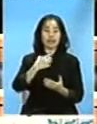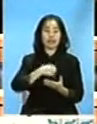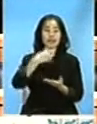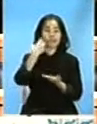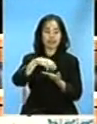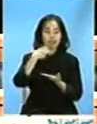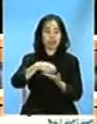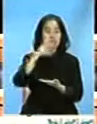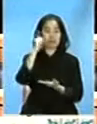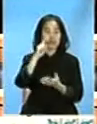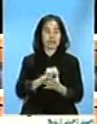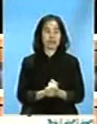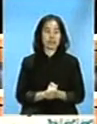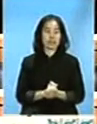า